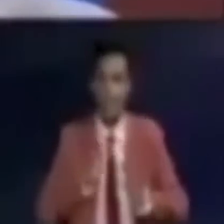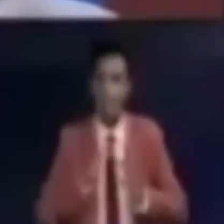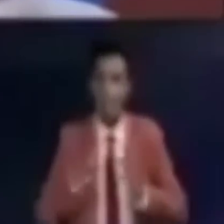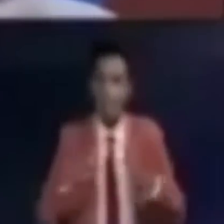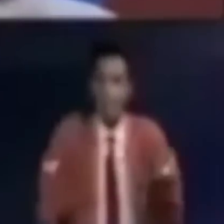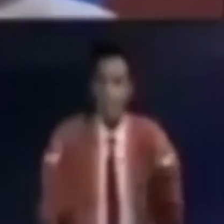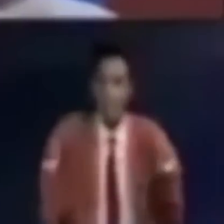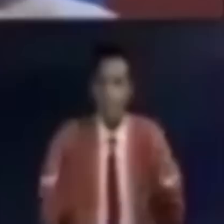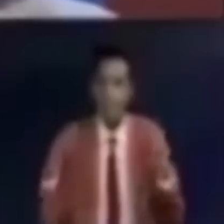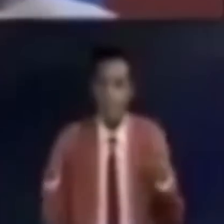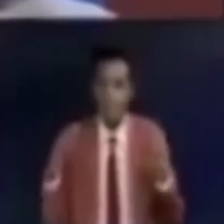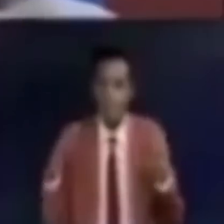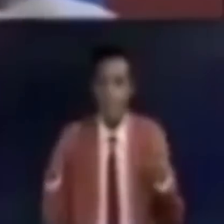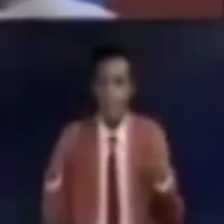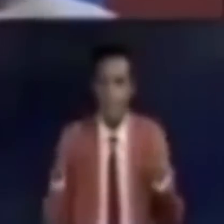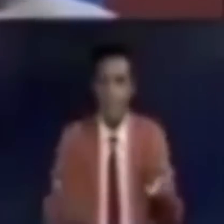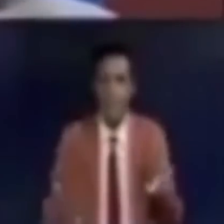ደህንነት ለአደጋ እንዲጋለጥ